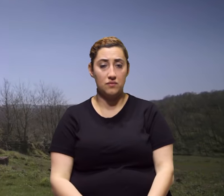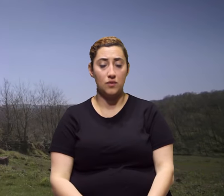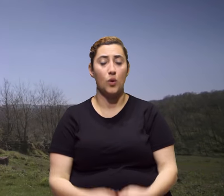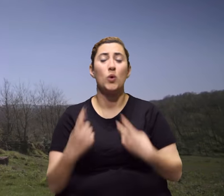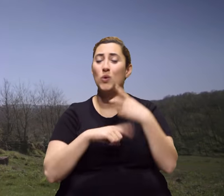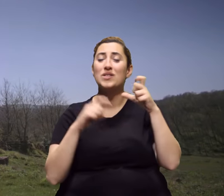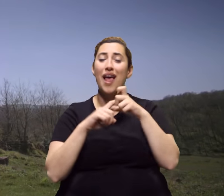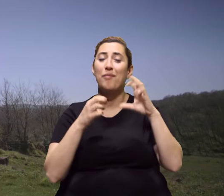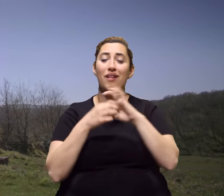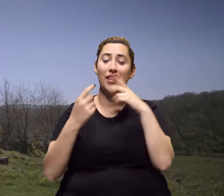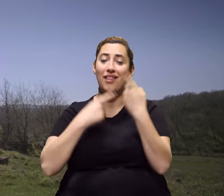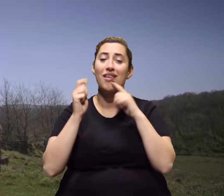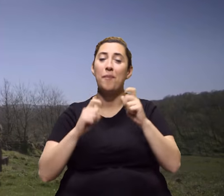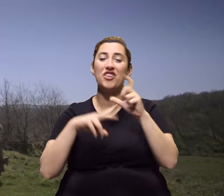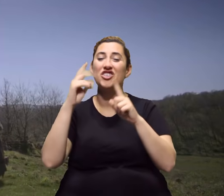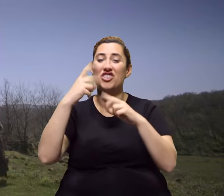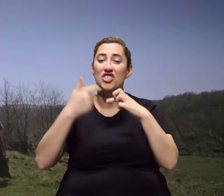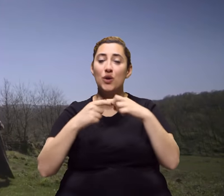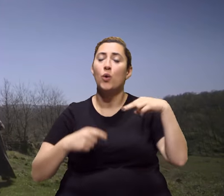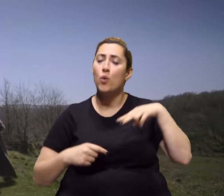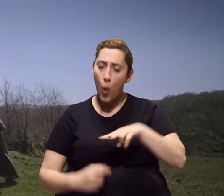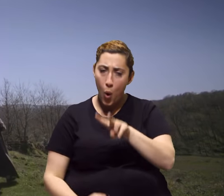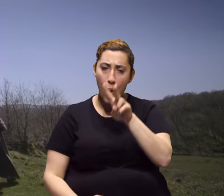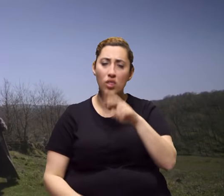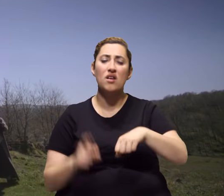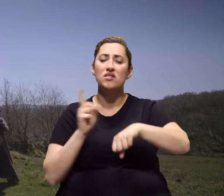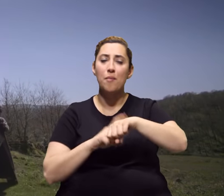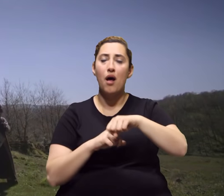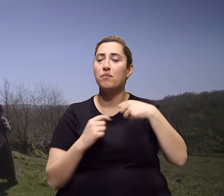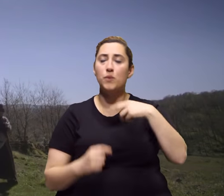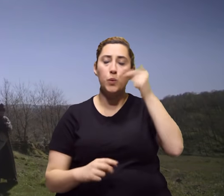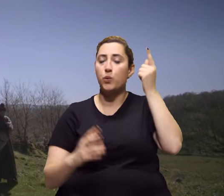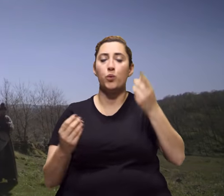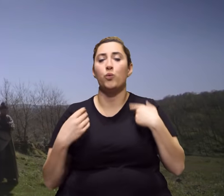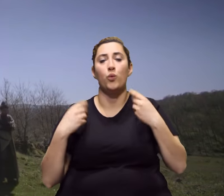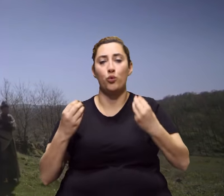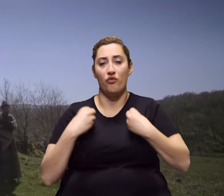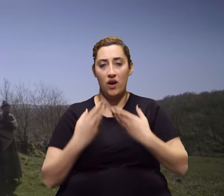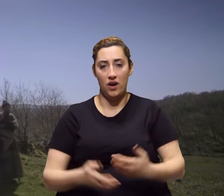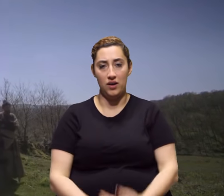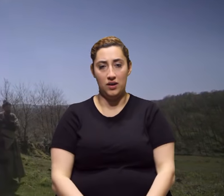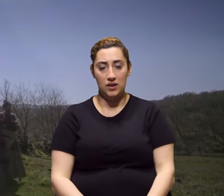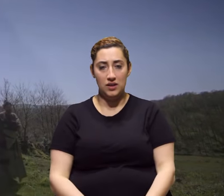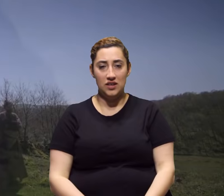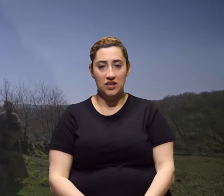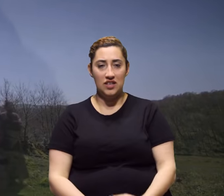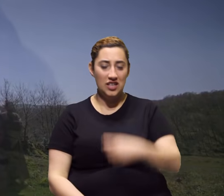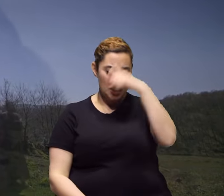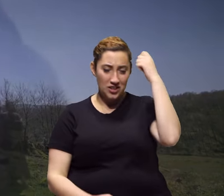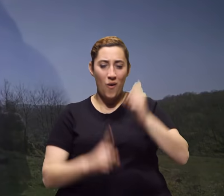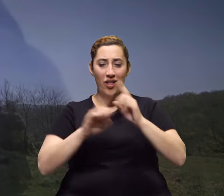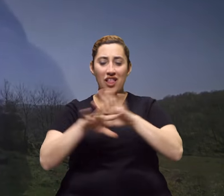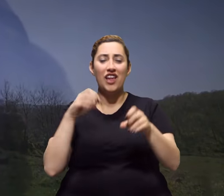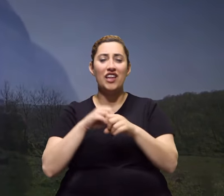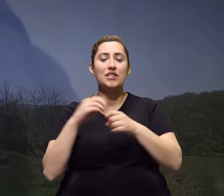Yunus Emre'nin dilinden dökülen şiirler yolu da zamanı da unutturuvermiş idi. Sıcak bozkırlarda